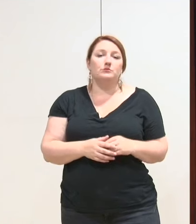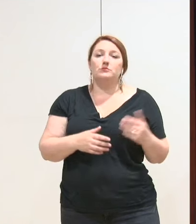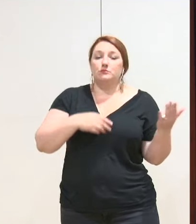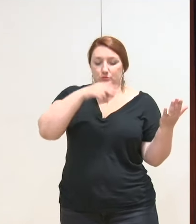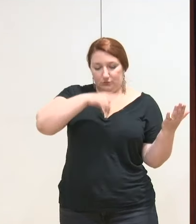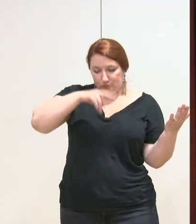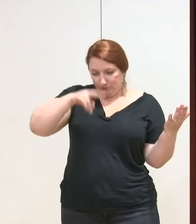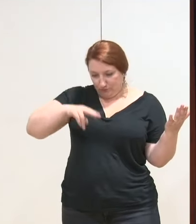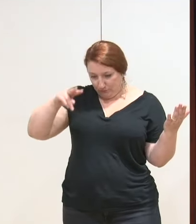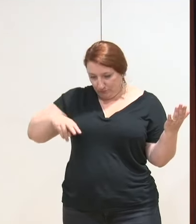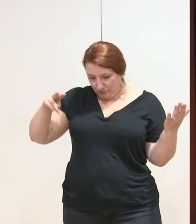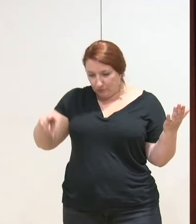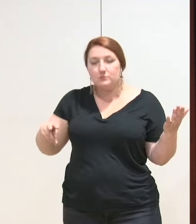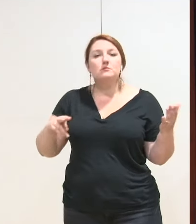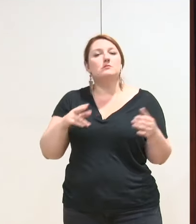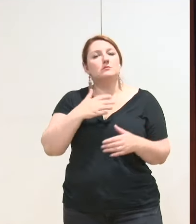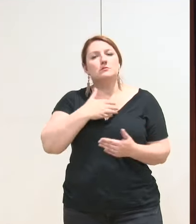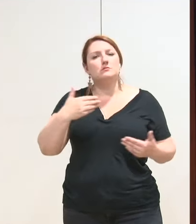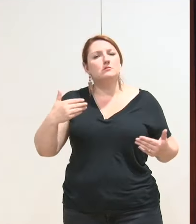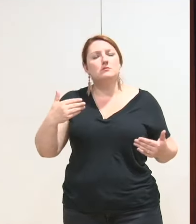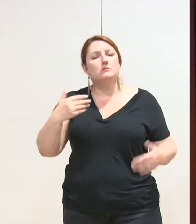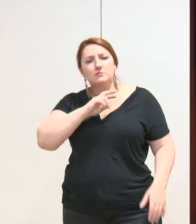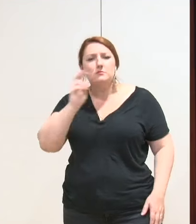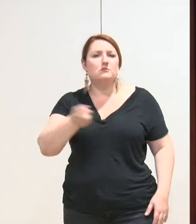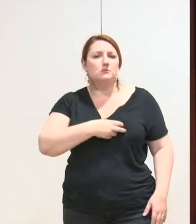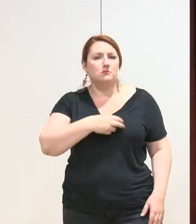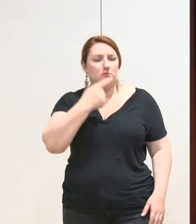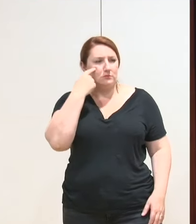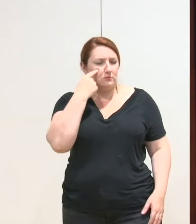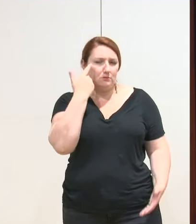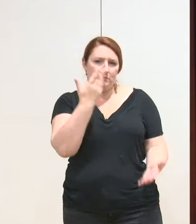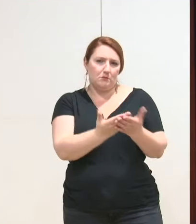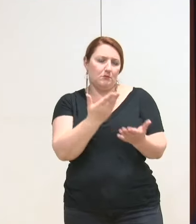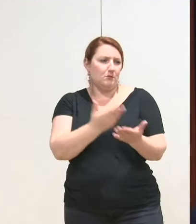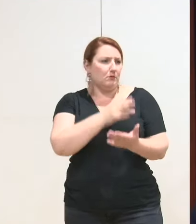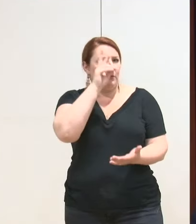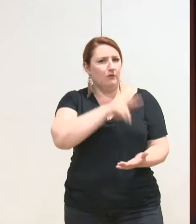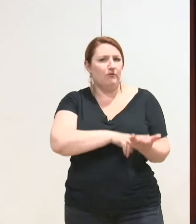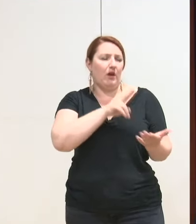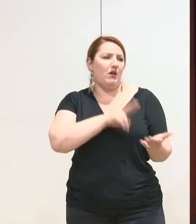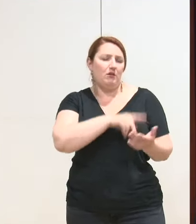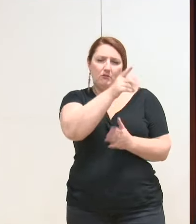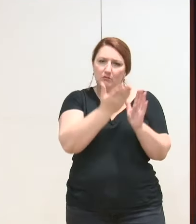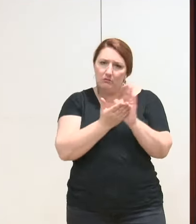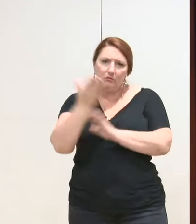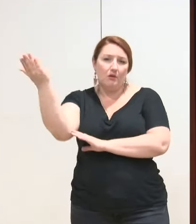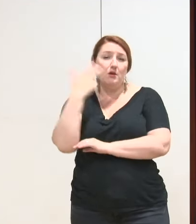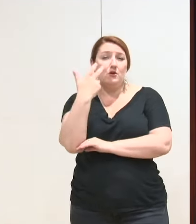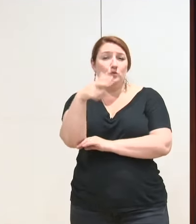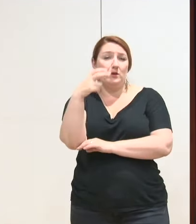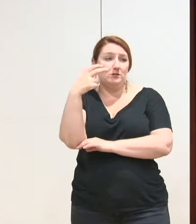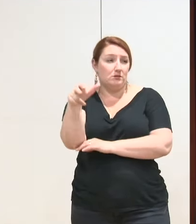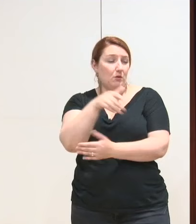et qu'enfin nous voyons la réalité du dérapage que vous dénonciez en réalité 313000 € d'évolution pour les non